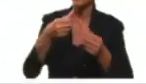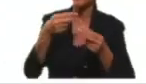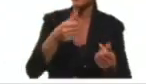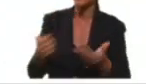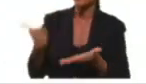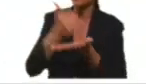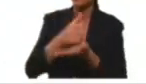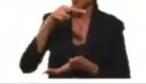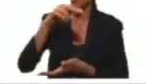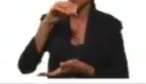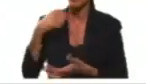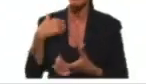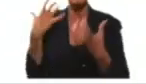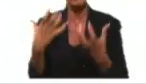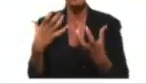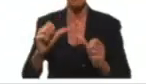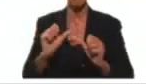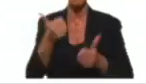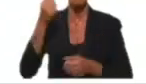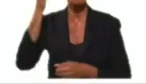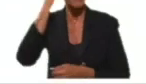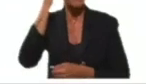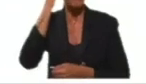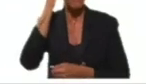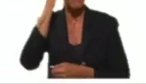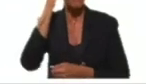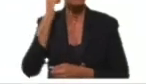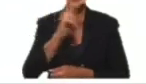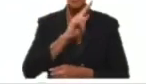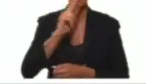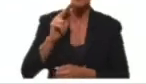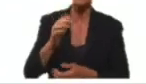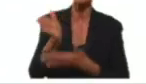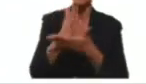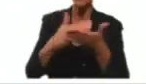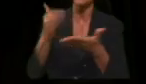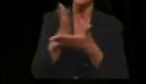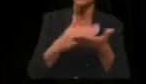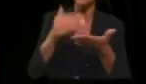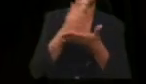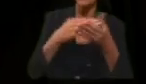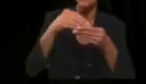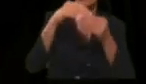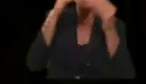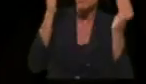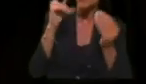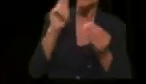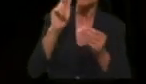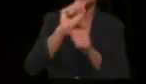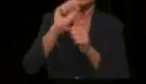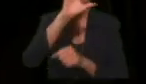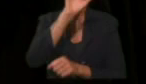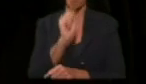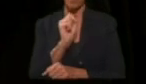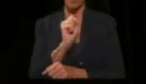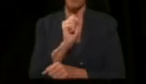unijnych, chciałabym, żebyśmy pamiętali na każdym etapie realizacji naszych projektów o tym, kto jest odbiorcą. O tym, że